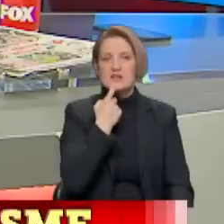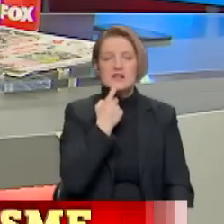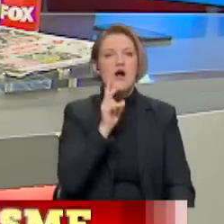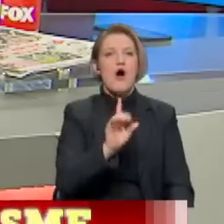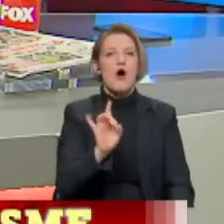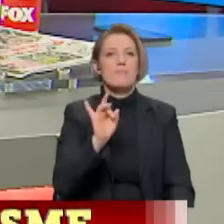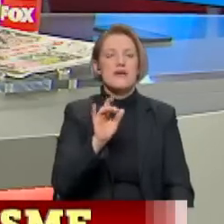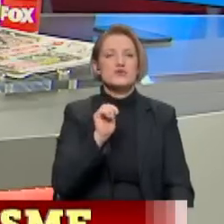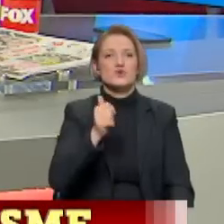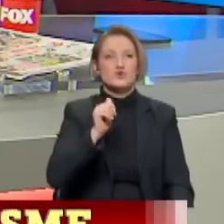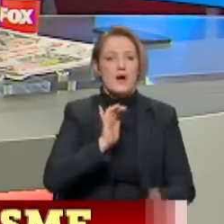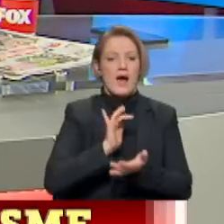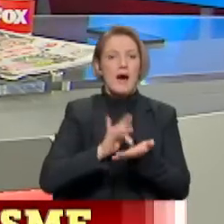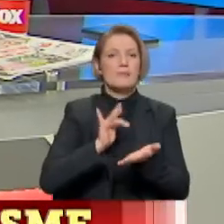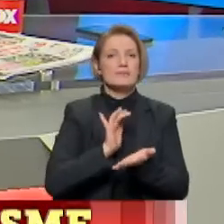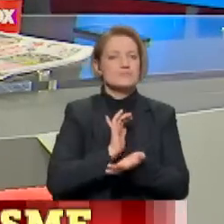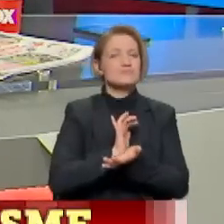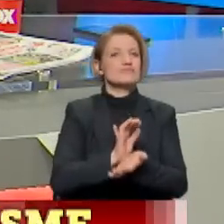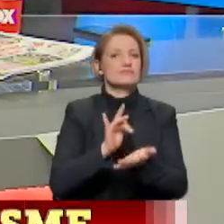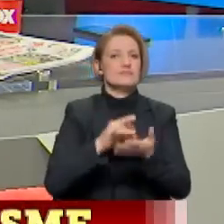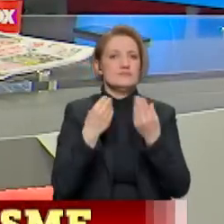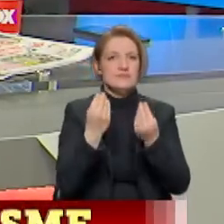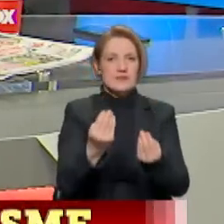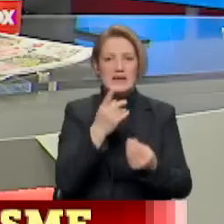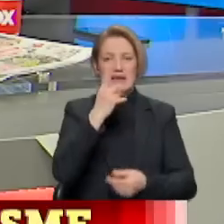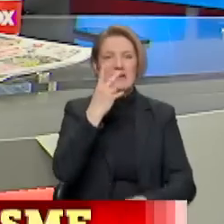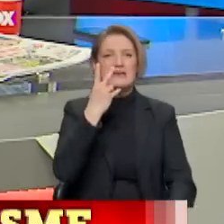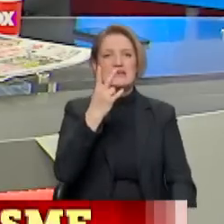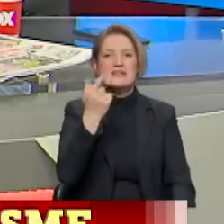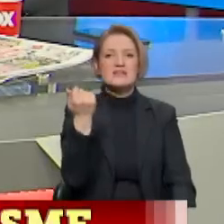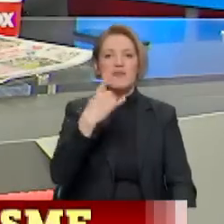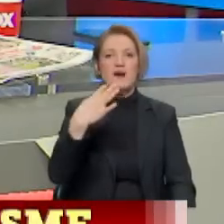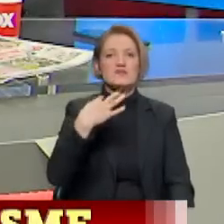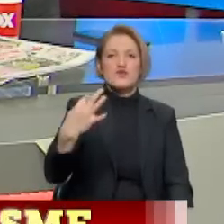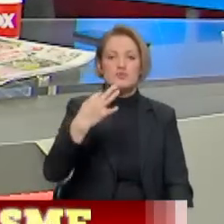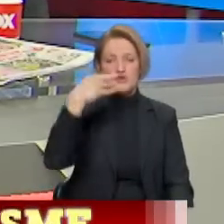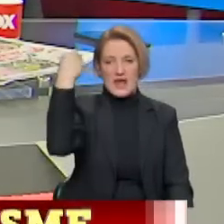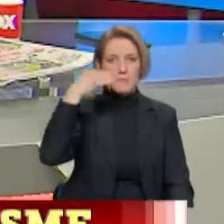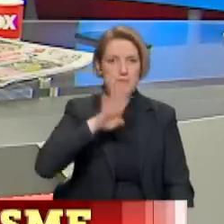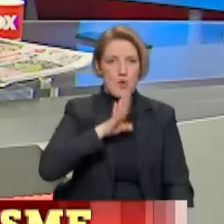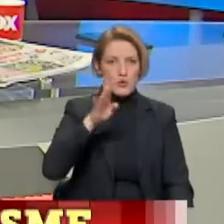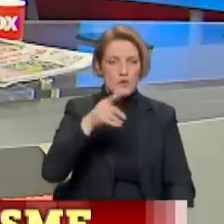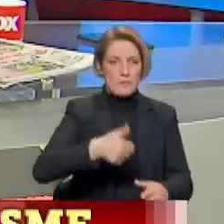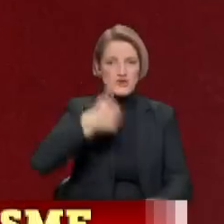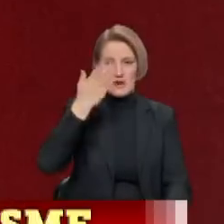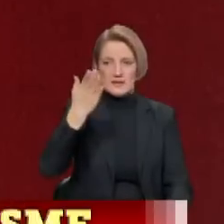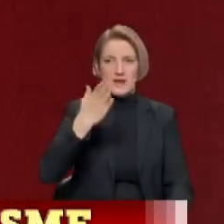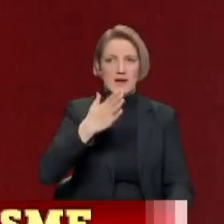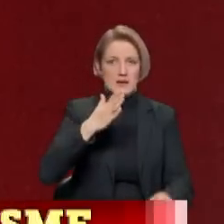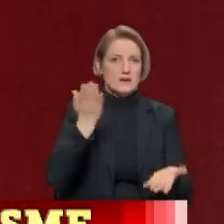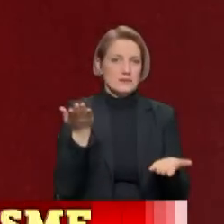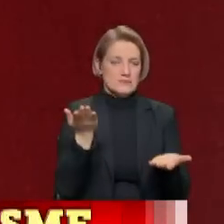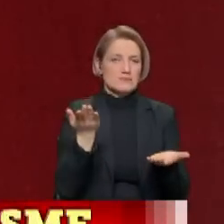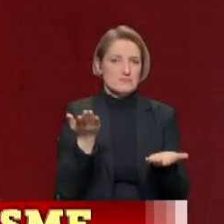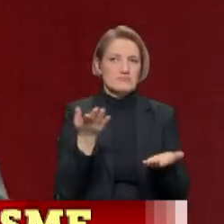ay 15 gün hapis cezası verdiler İstanbul'un iki kez seçilmiş belediye başkanı Ekrem İmamoğlu'na. Neden? Neden? Tabii